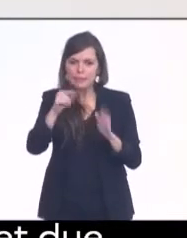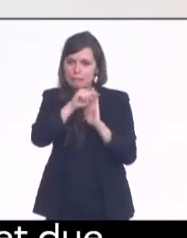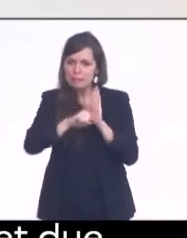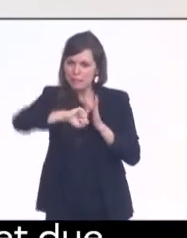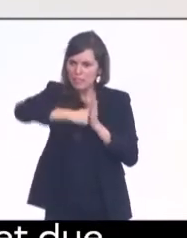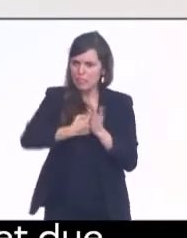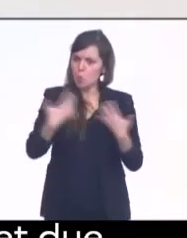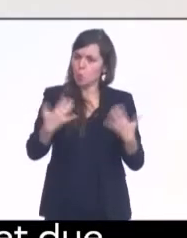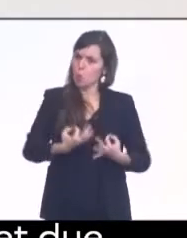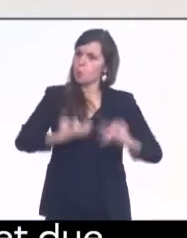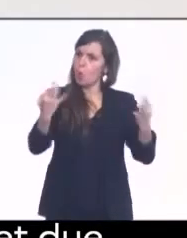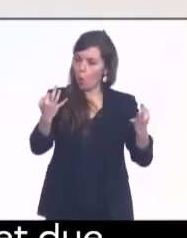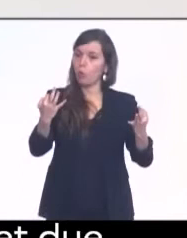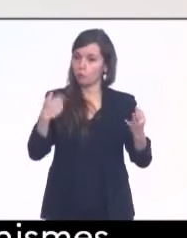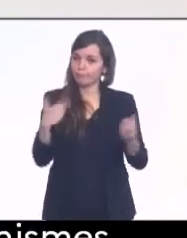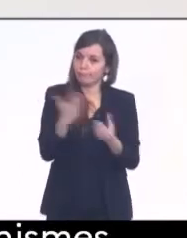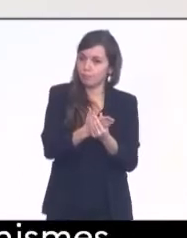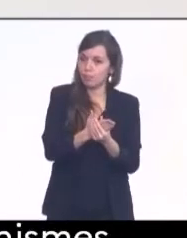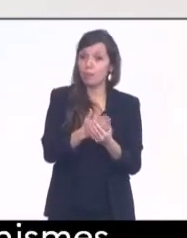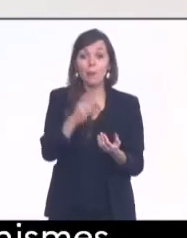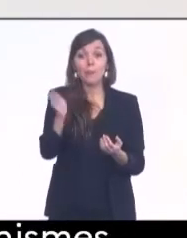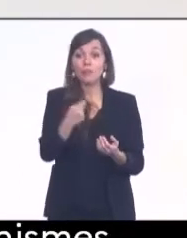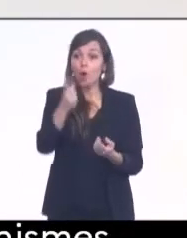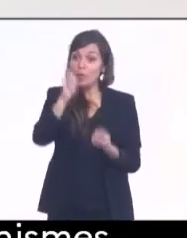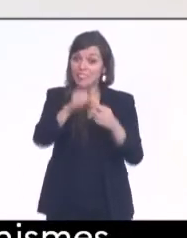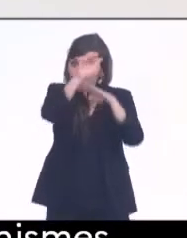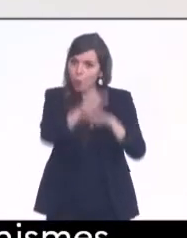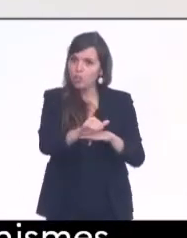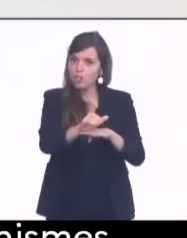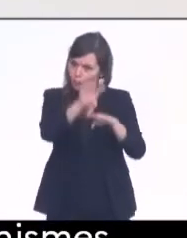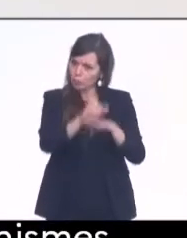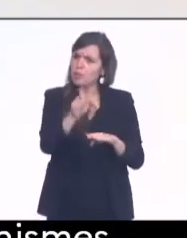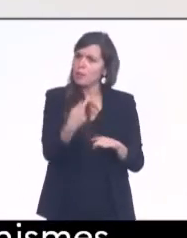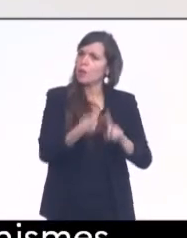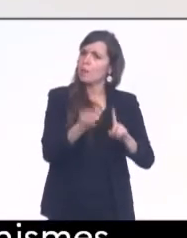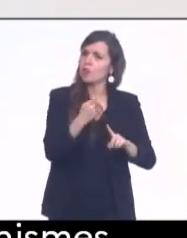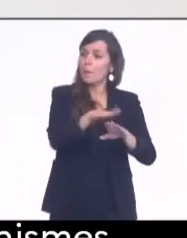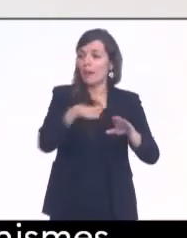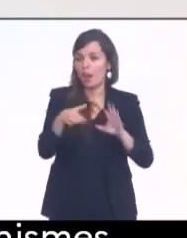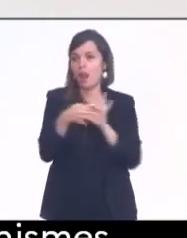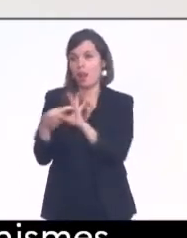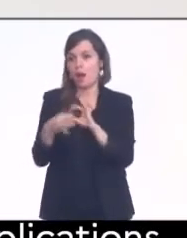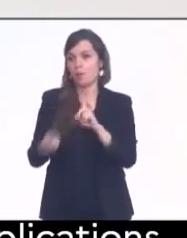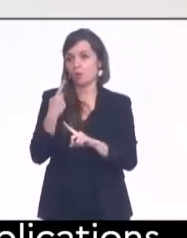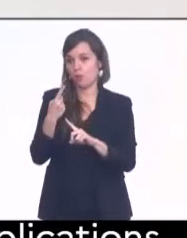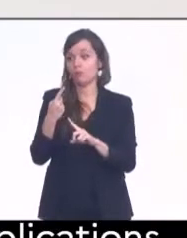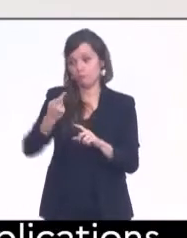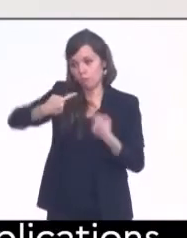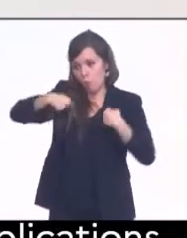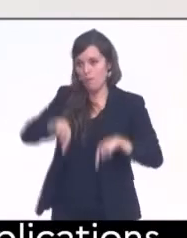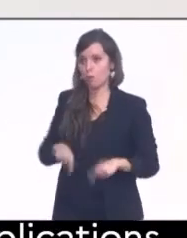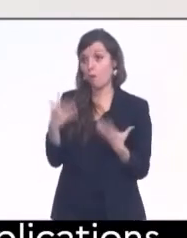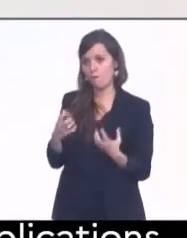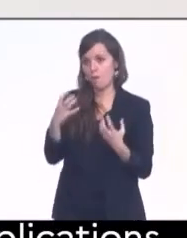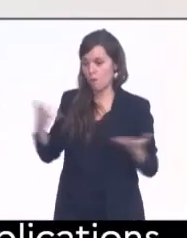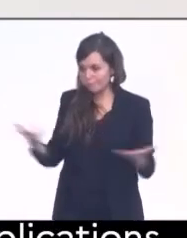strictes, toujours en vue de protéger. Mais protéger, c'est bien, mais il faut garder le lien, c'est indispensable. Et ça a été vraiment le souhait du gouvernement de maintenir